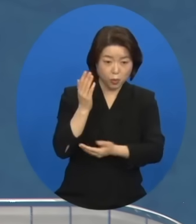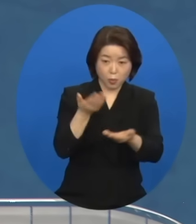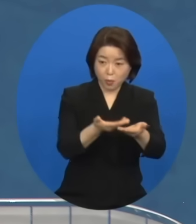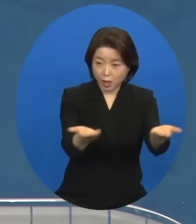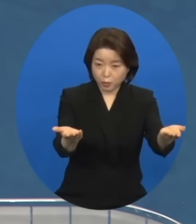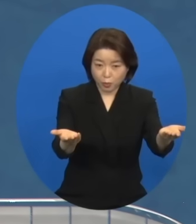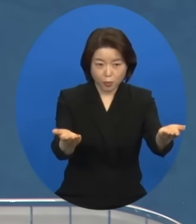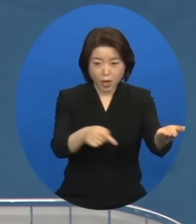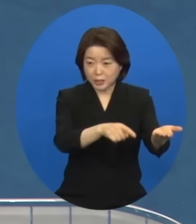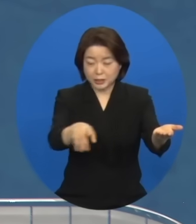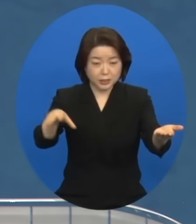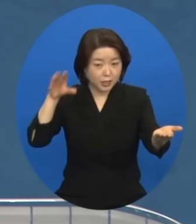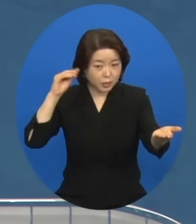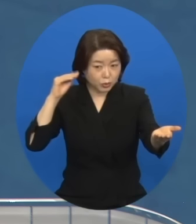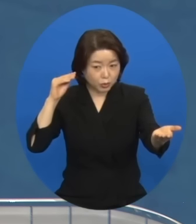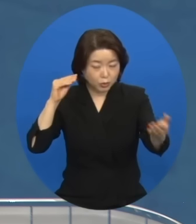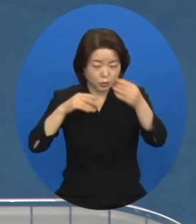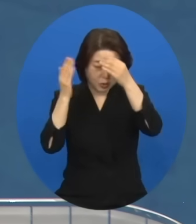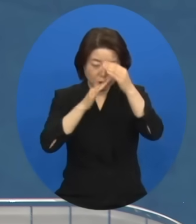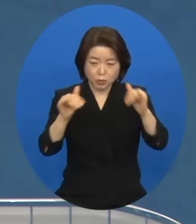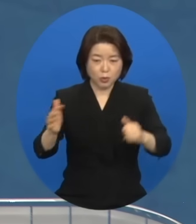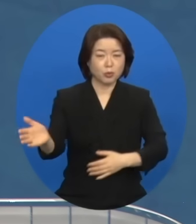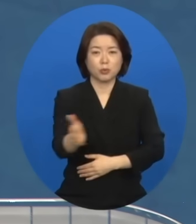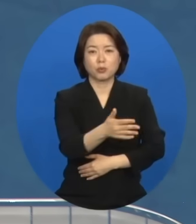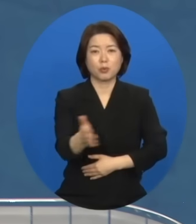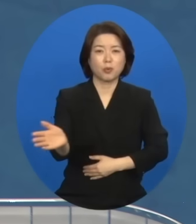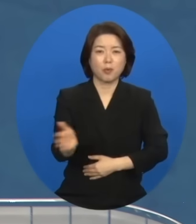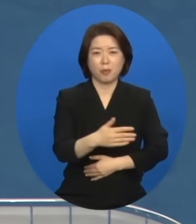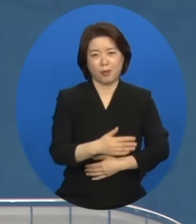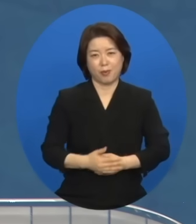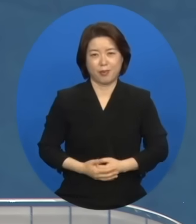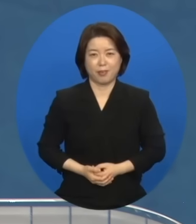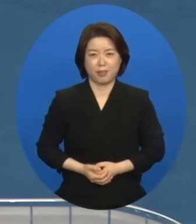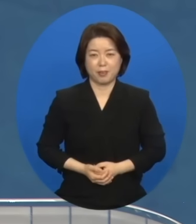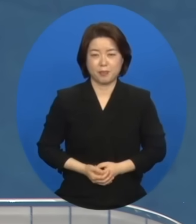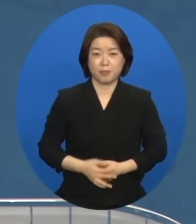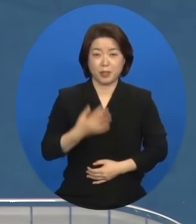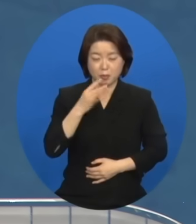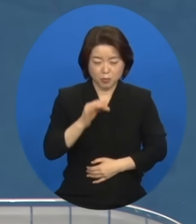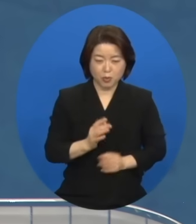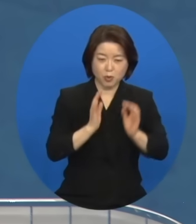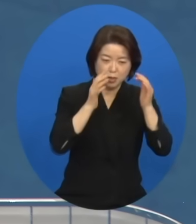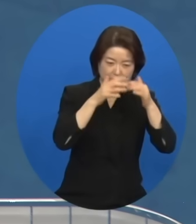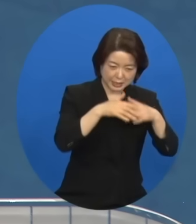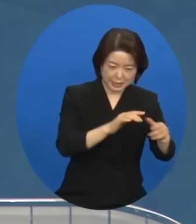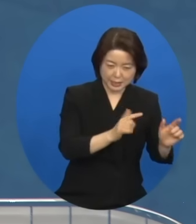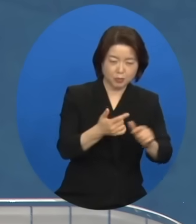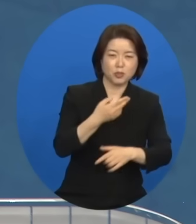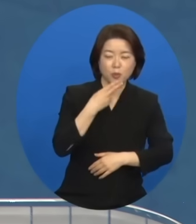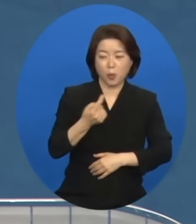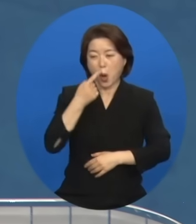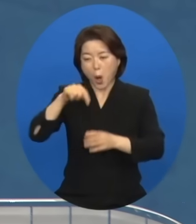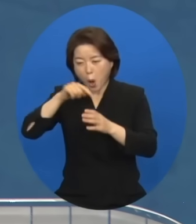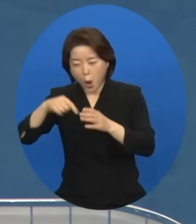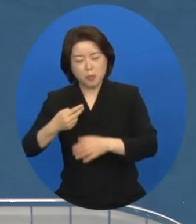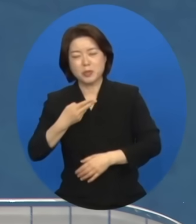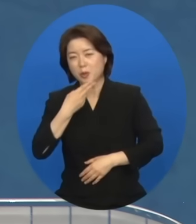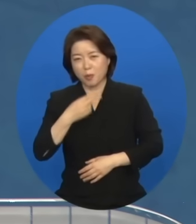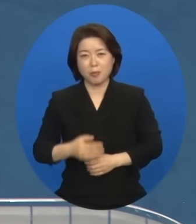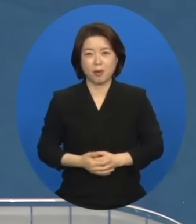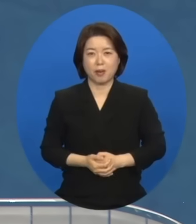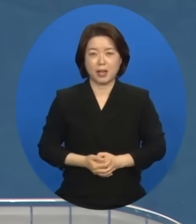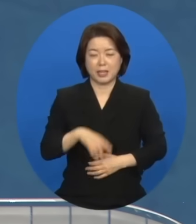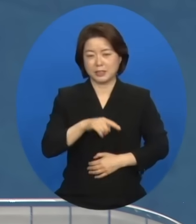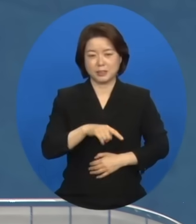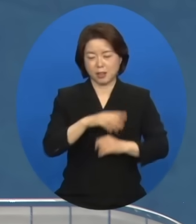할지라도 그 설교를 들어줄 성도도 없었습니다. 물론 김치도 없었고 커피도 없었지만 그런